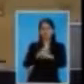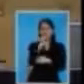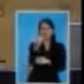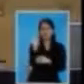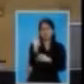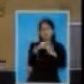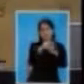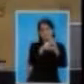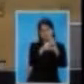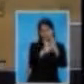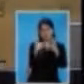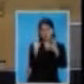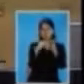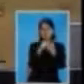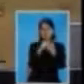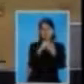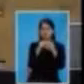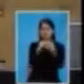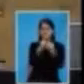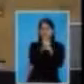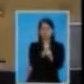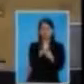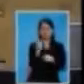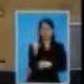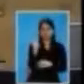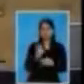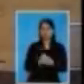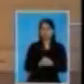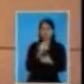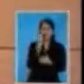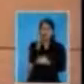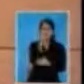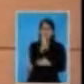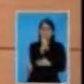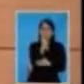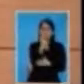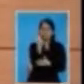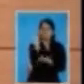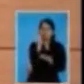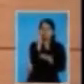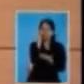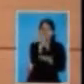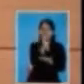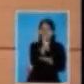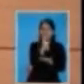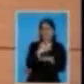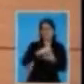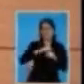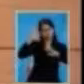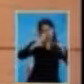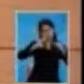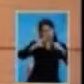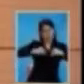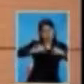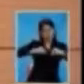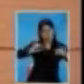การโต้เถียงกันไปมาด้วยนะคะมีการประท้วงกันระหว่างส.ส.ของฝ่ายรัฐบาลและส.ส.ของฝ่ายค้านค่ะ